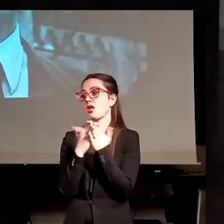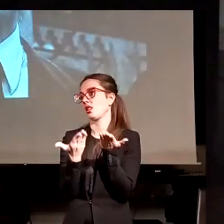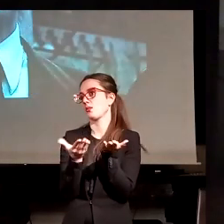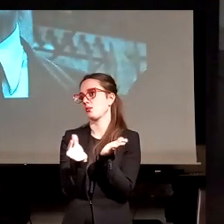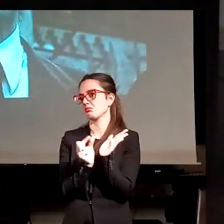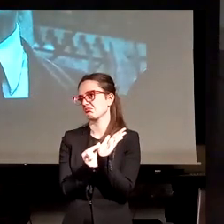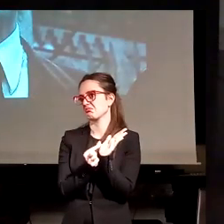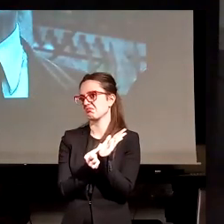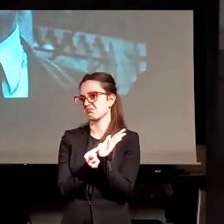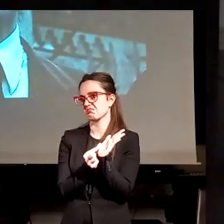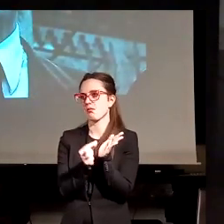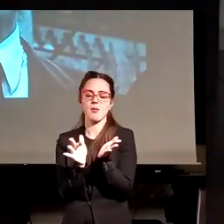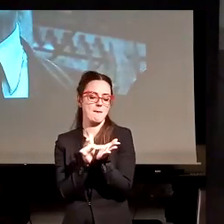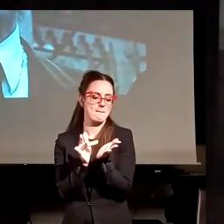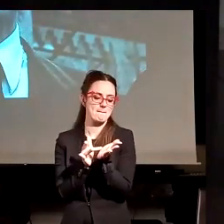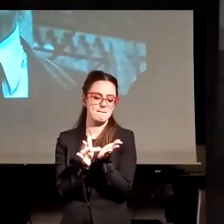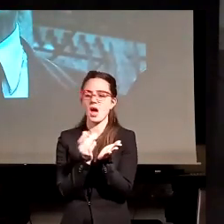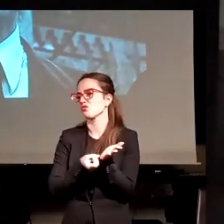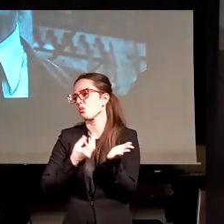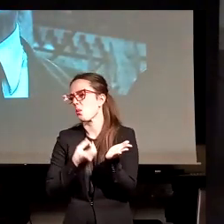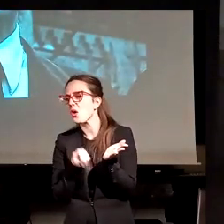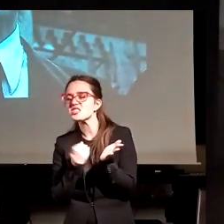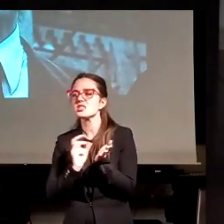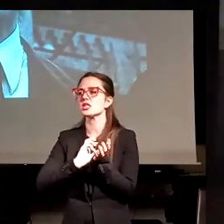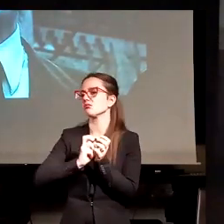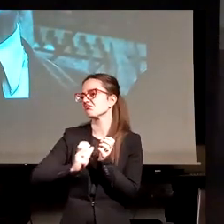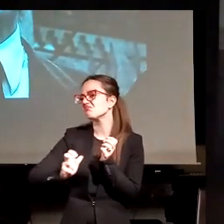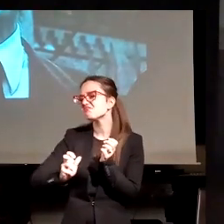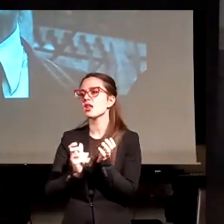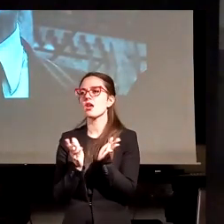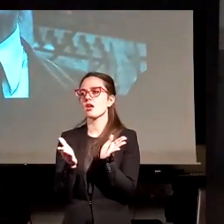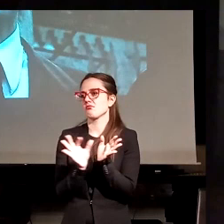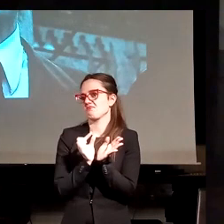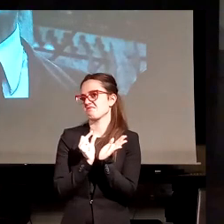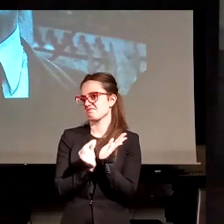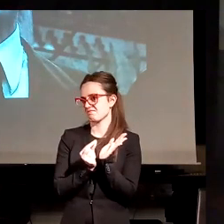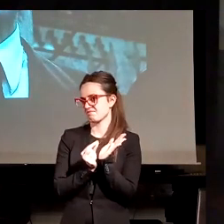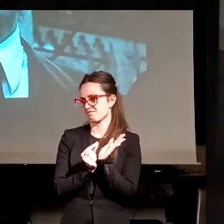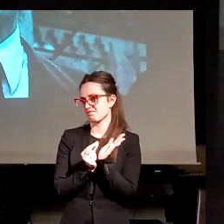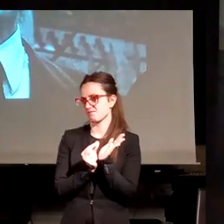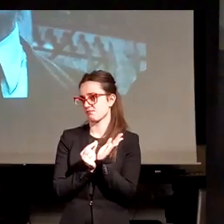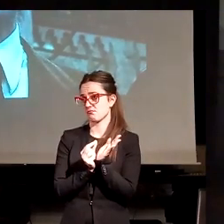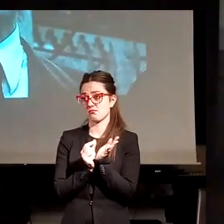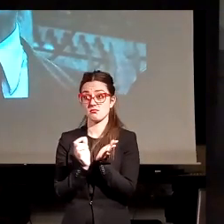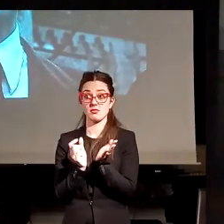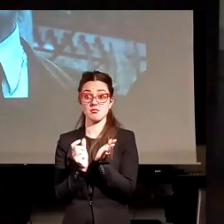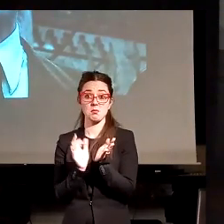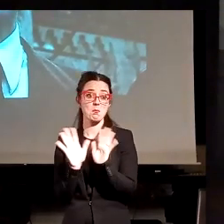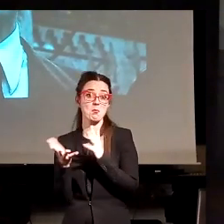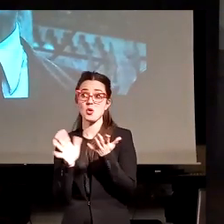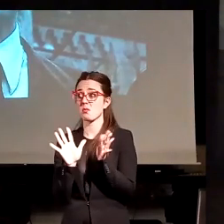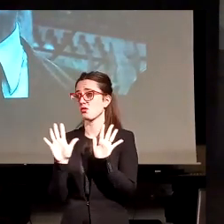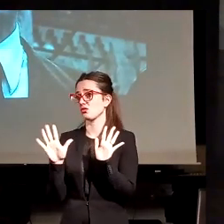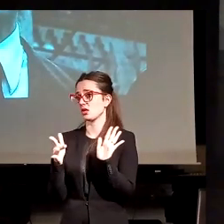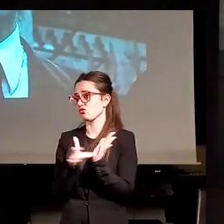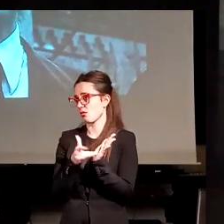un certo numero di poesie o di racconti o disagi che non superano mai 20 c pagine